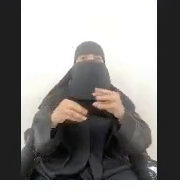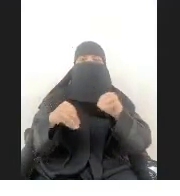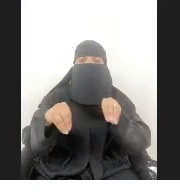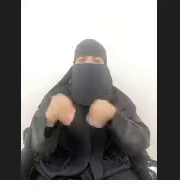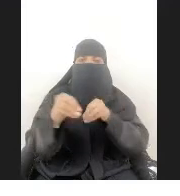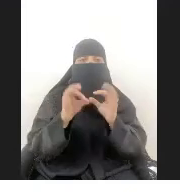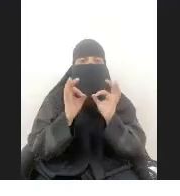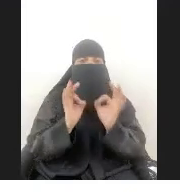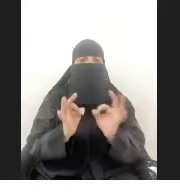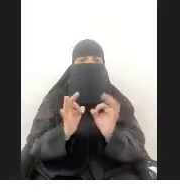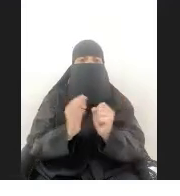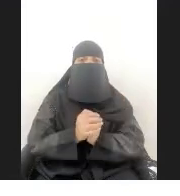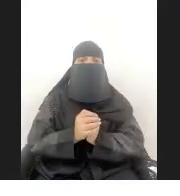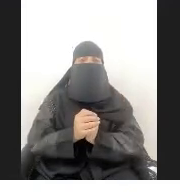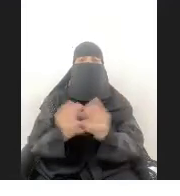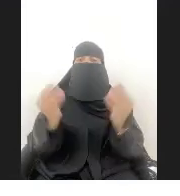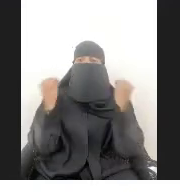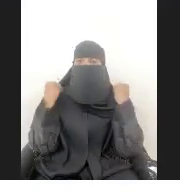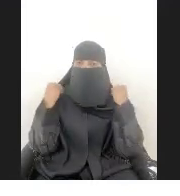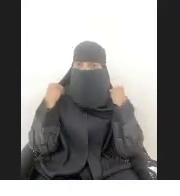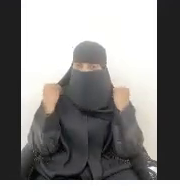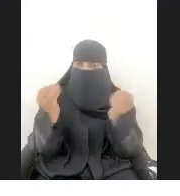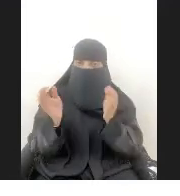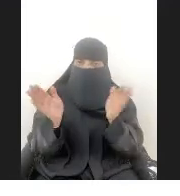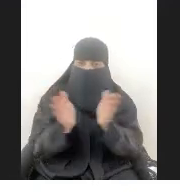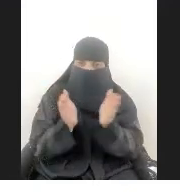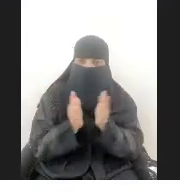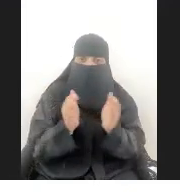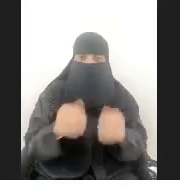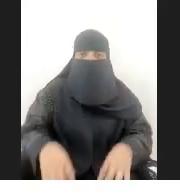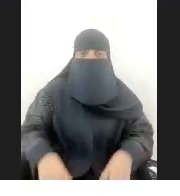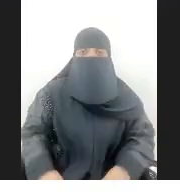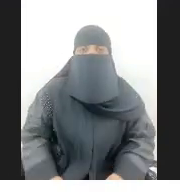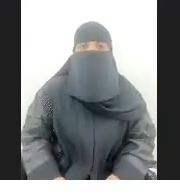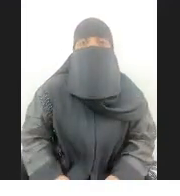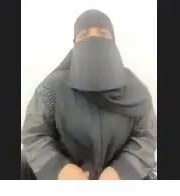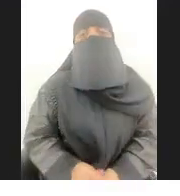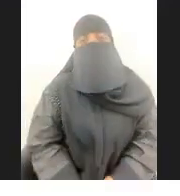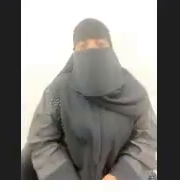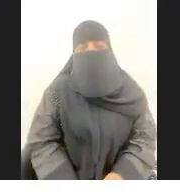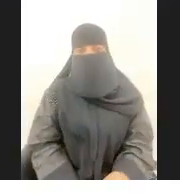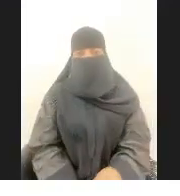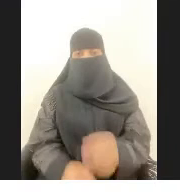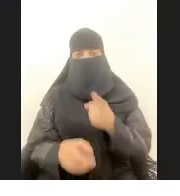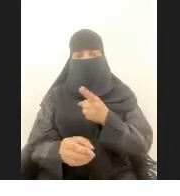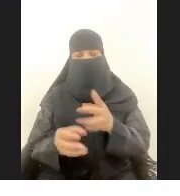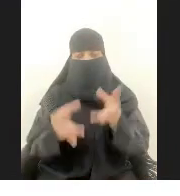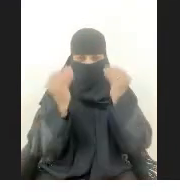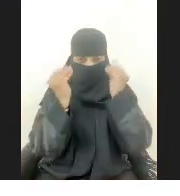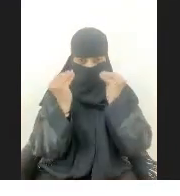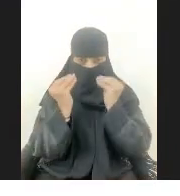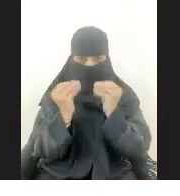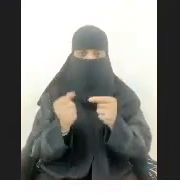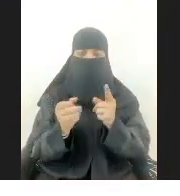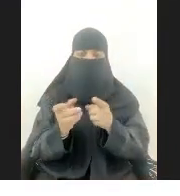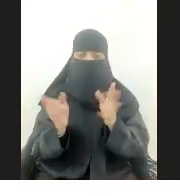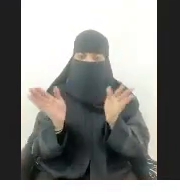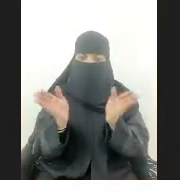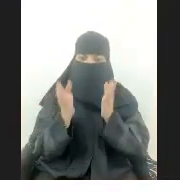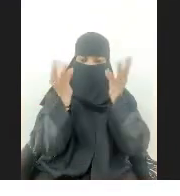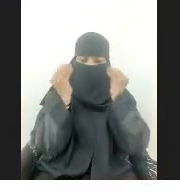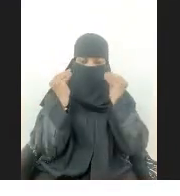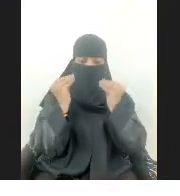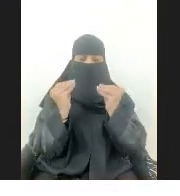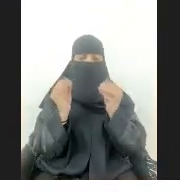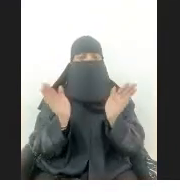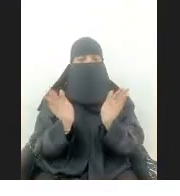ظاهر أمامنا اللي هو يعتبر تعلم ذو محتوى تعليمي أصغر، لا يستغرق تعلمه سوى عدة دقائق، يعني قد